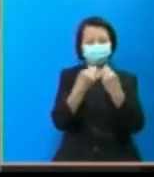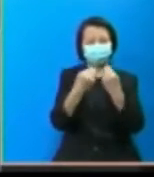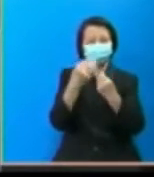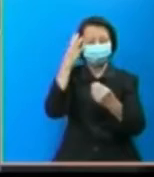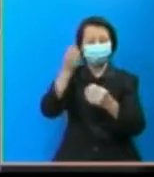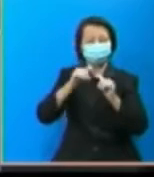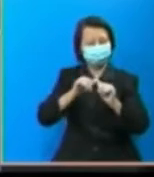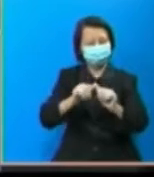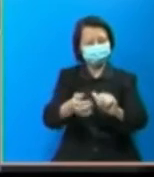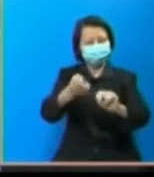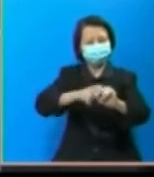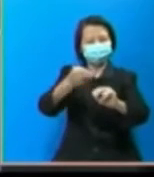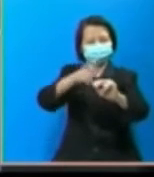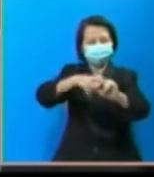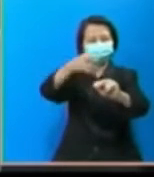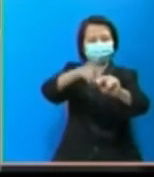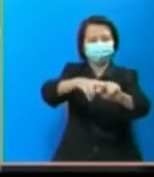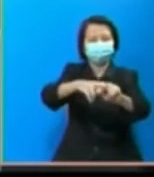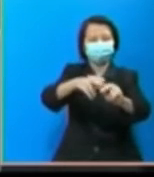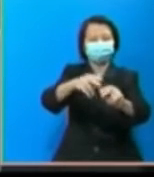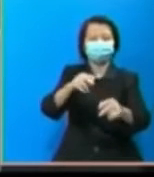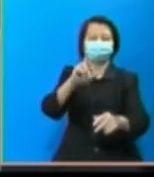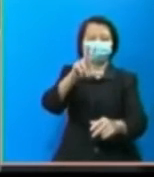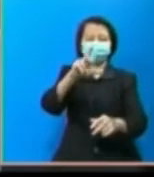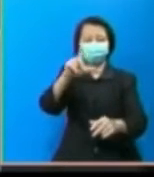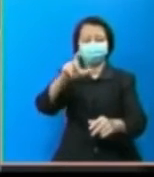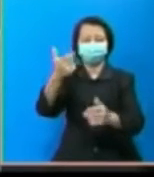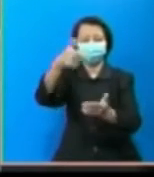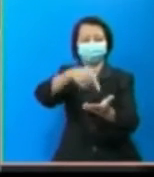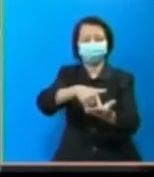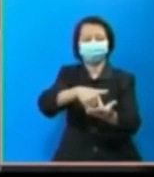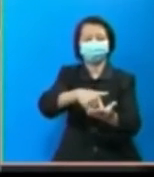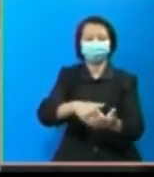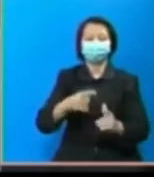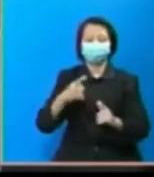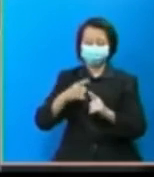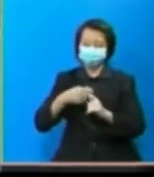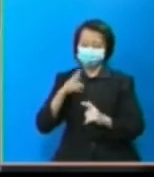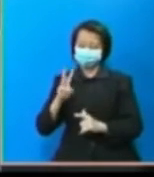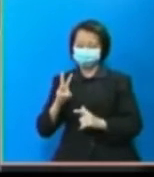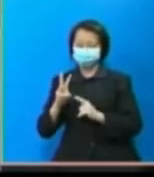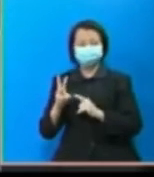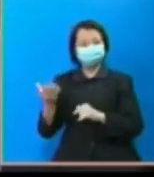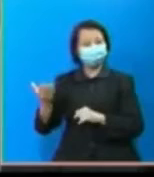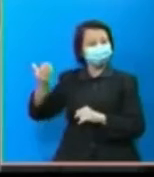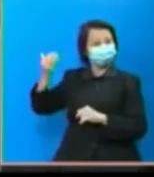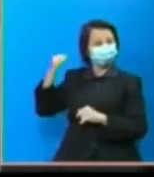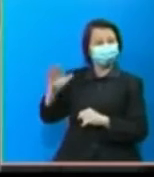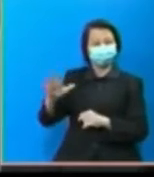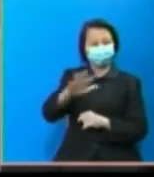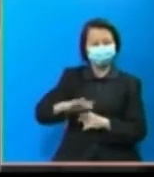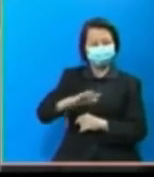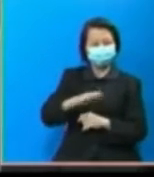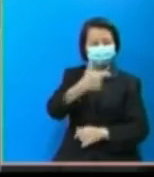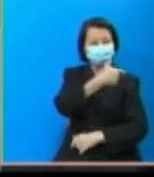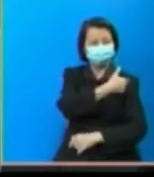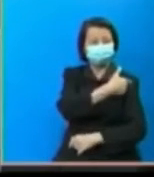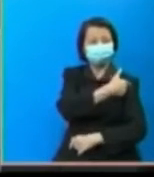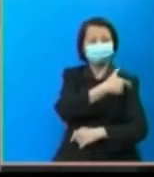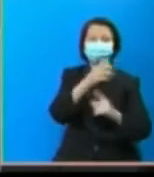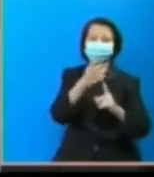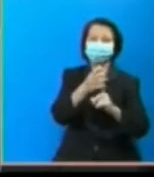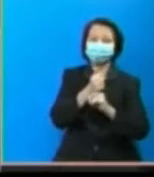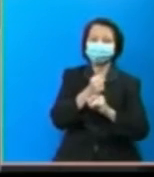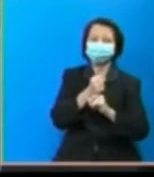ini akan terus terus meningkat pada suku ke-3 ada bulan Juni yang lalu curates suntikan yang telah